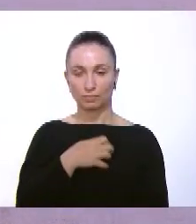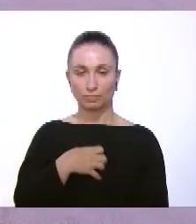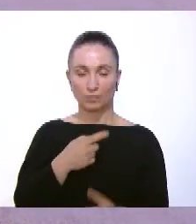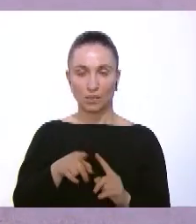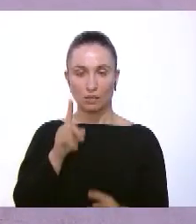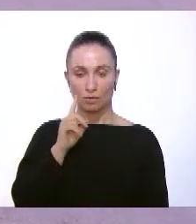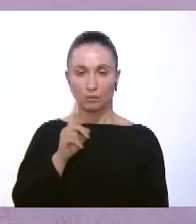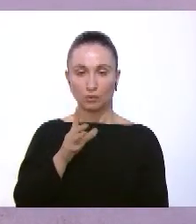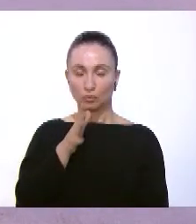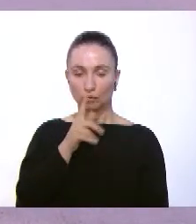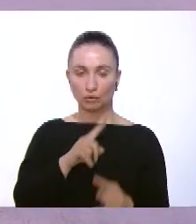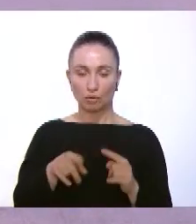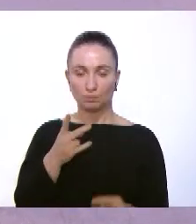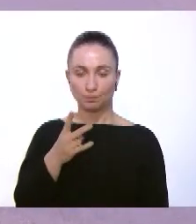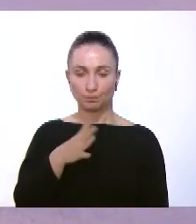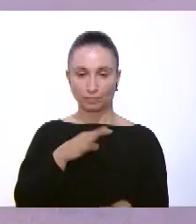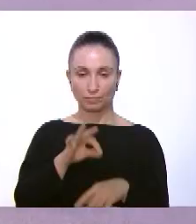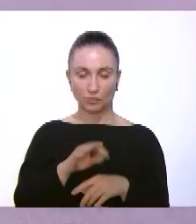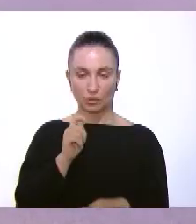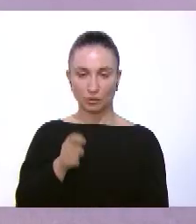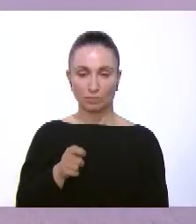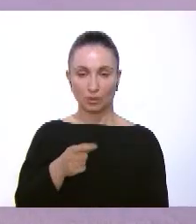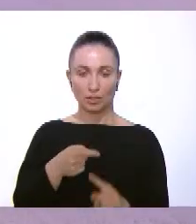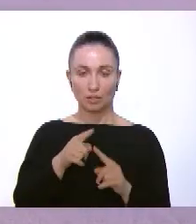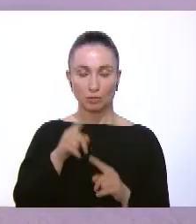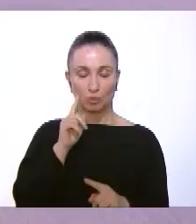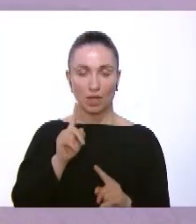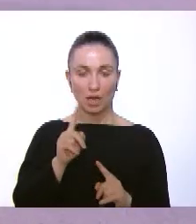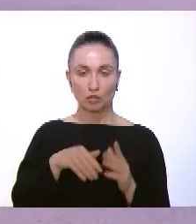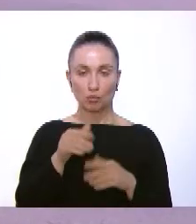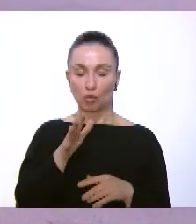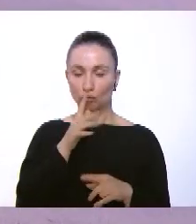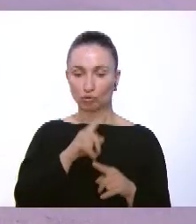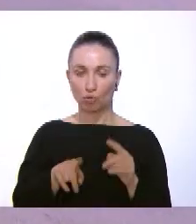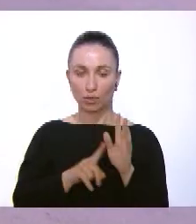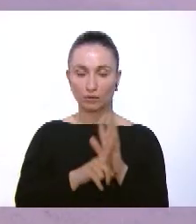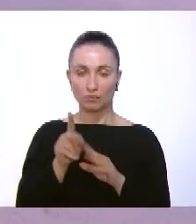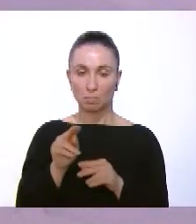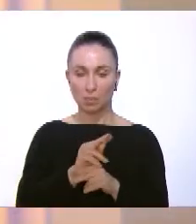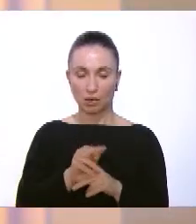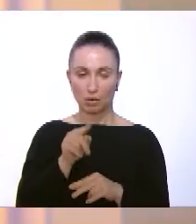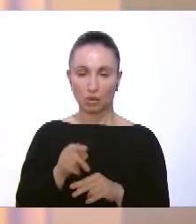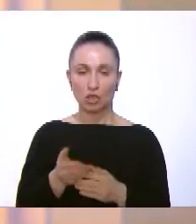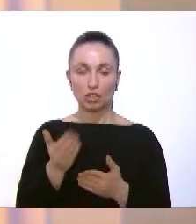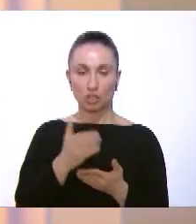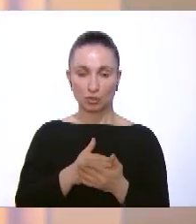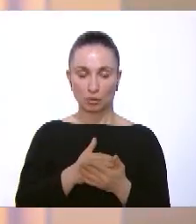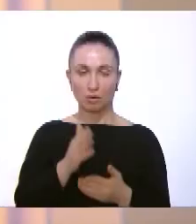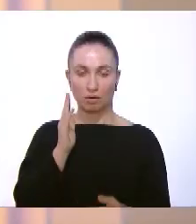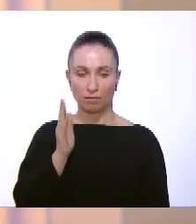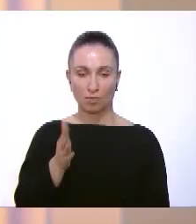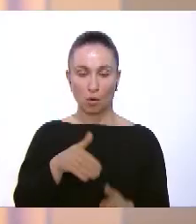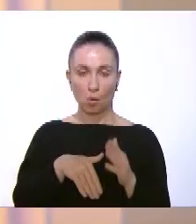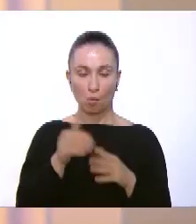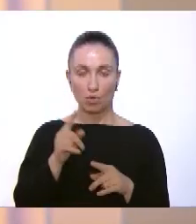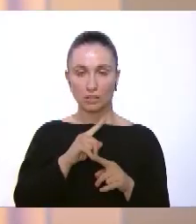რომ დროულად მოხდეს დიაგნოსტიკა, იმიტომ რომ რაც დროულად დავიწყებთ მკურნალობას, შედეგიც გვექნება